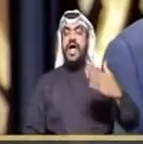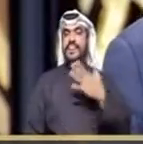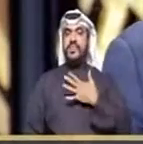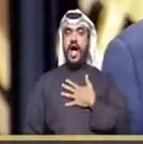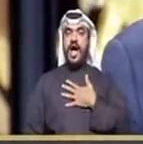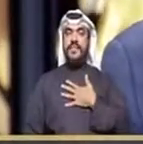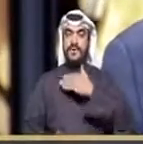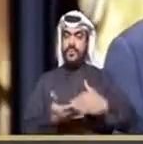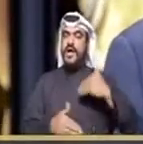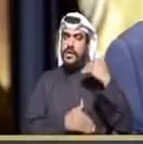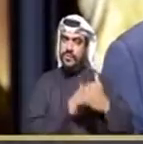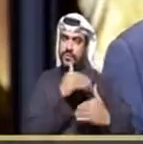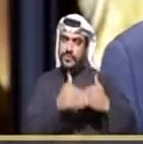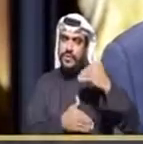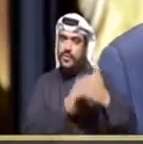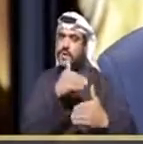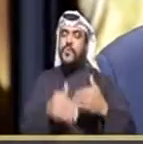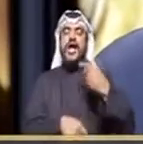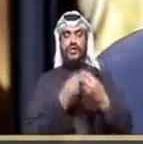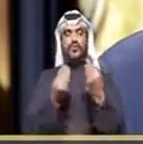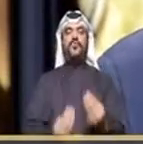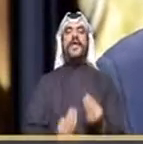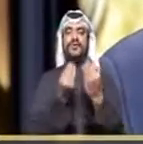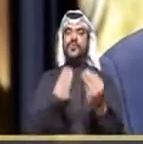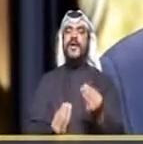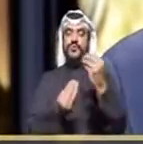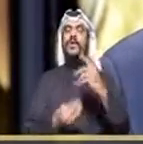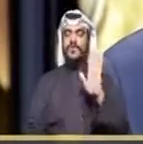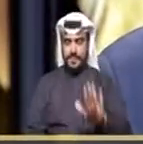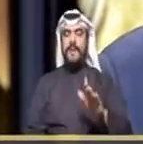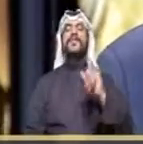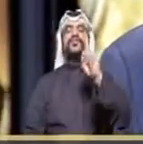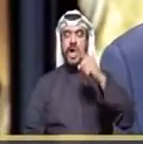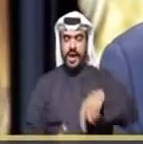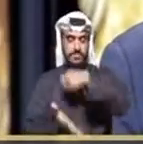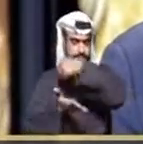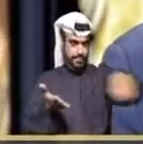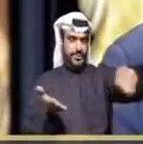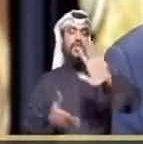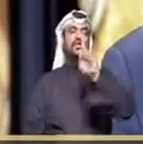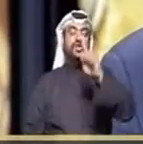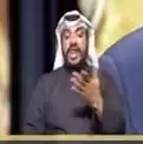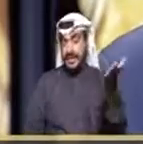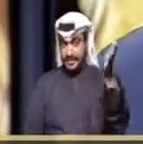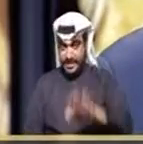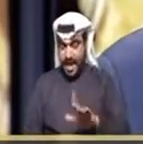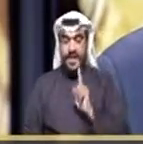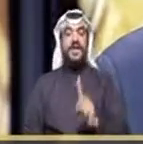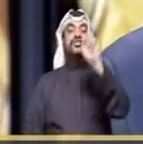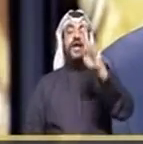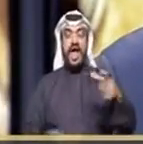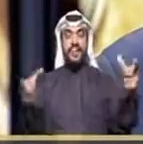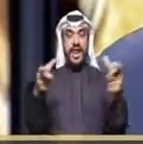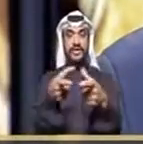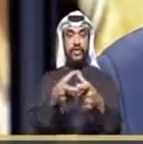بها تدريجيا وعلى مراحل. فنحن نتوقع انه هذا الرقم يزيد، وطبعا هذا